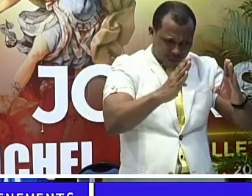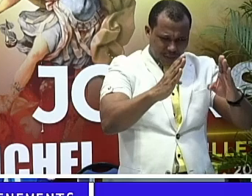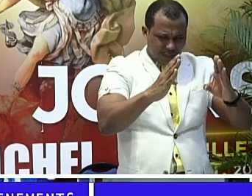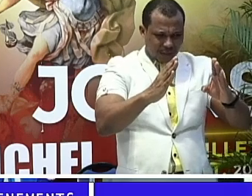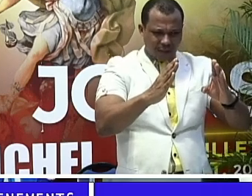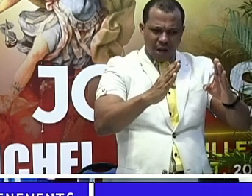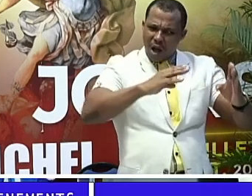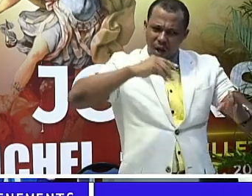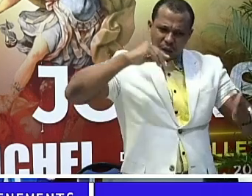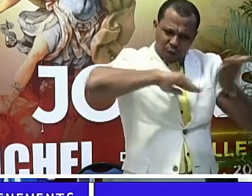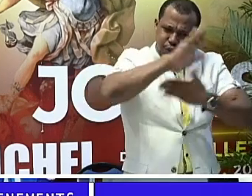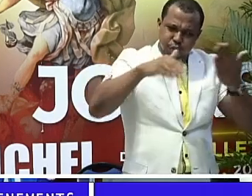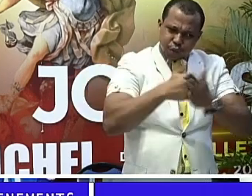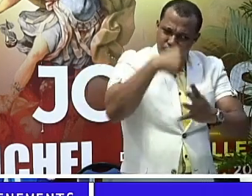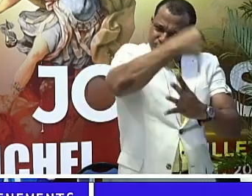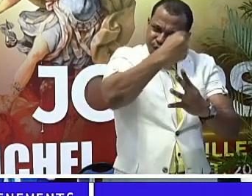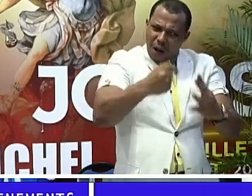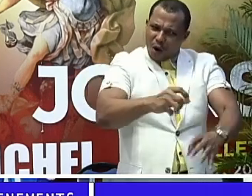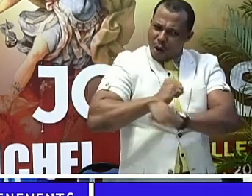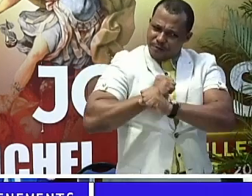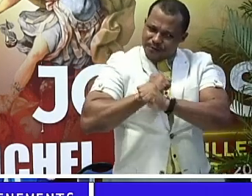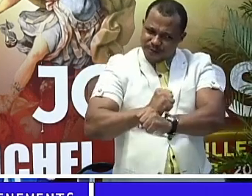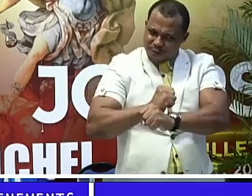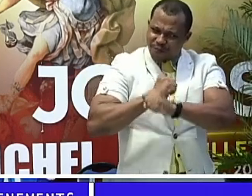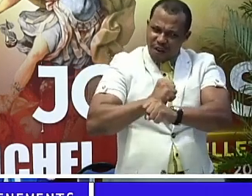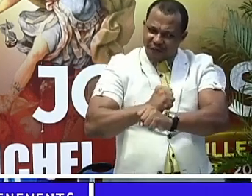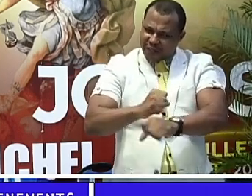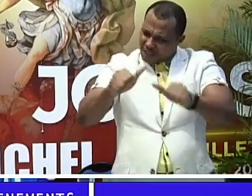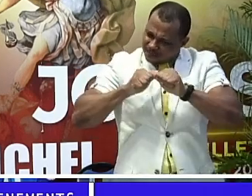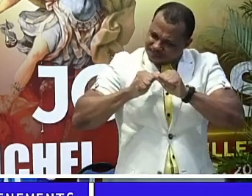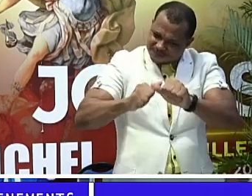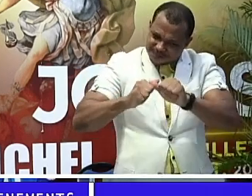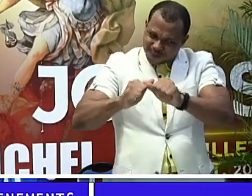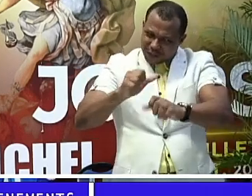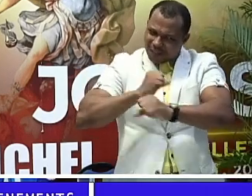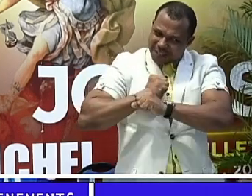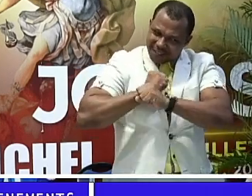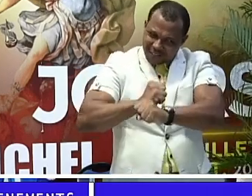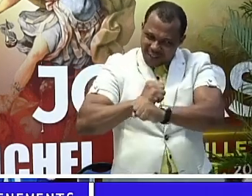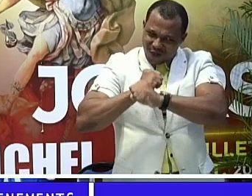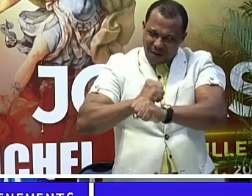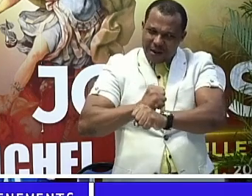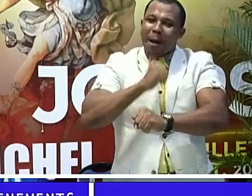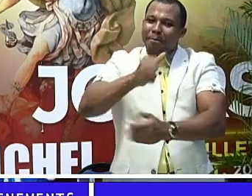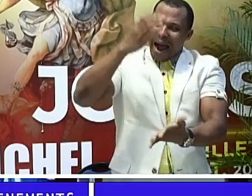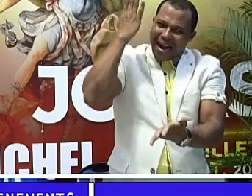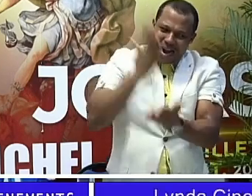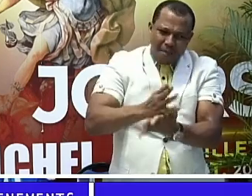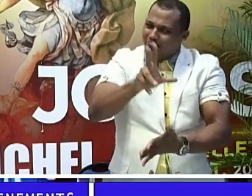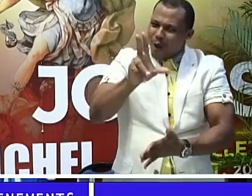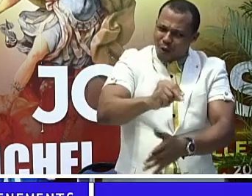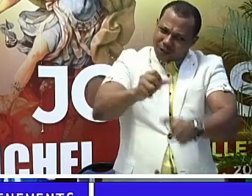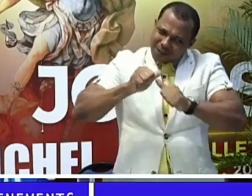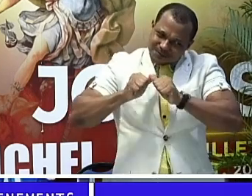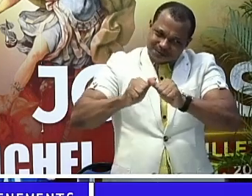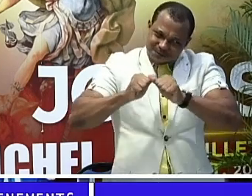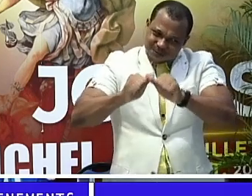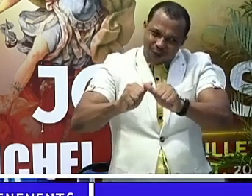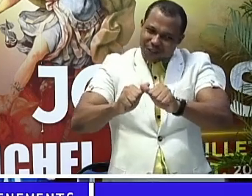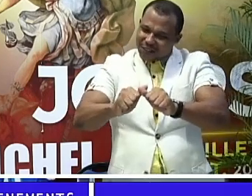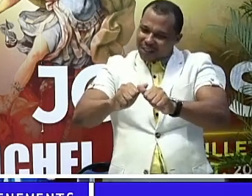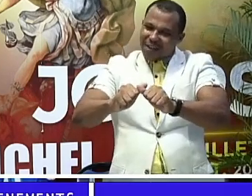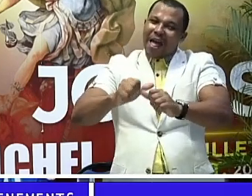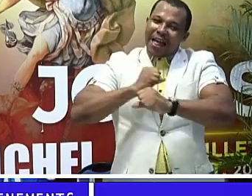vie. Bat pour pas changer dans mi-temps chemin. Bat pour que soit défendre jodia ou pas défendre contre lui demain. Et puis valeur qui dans